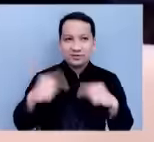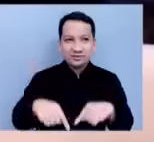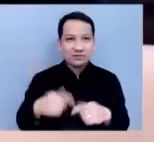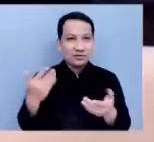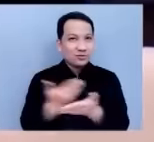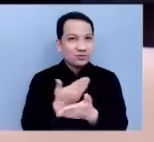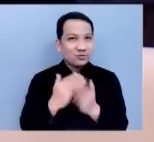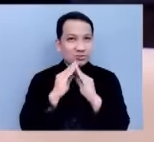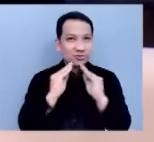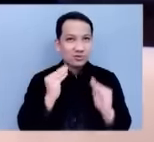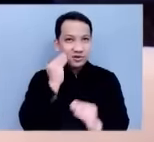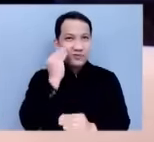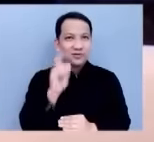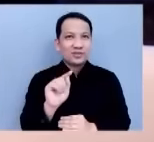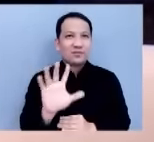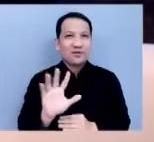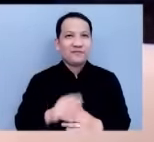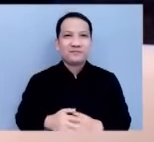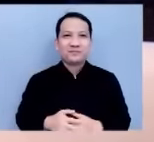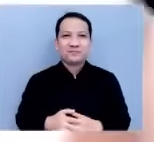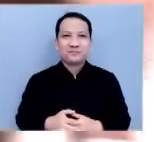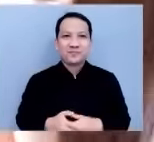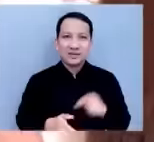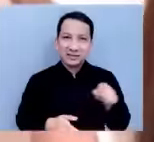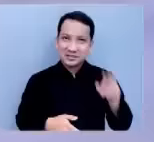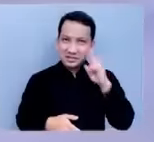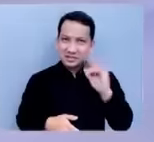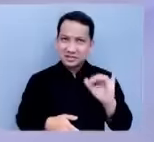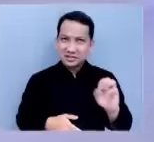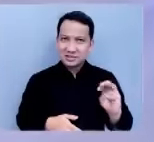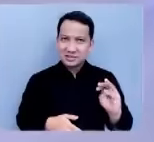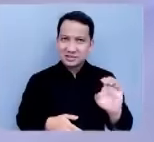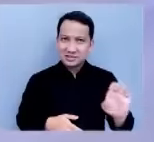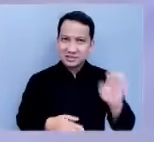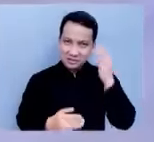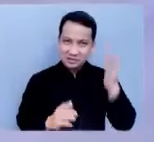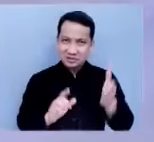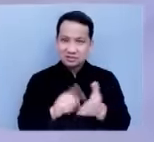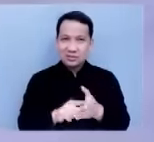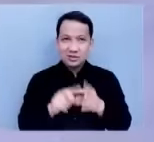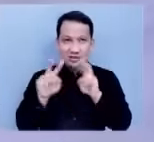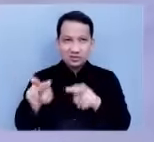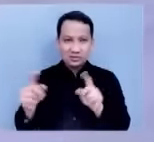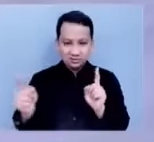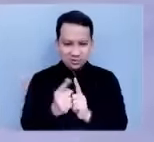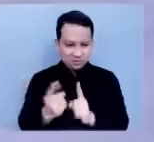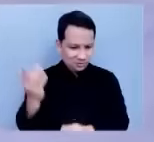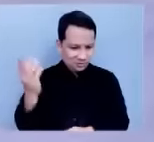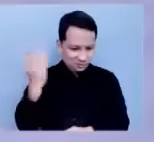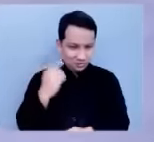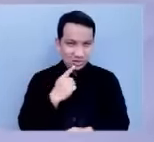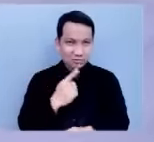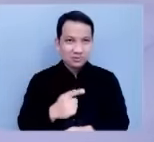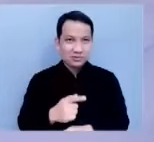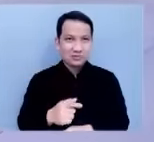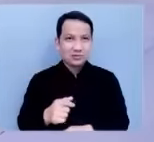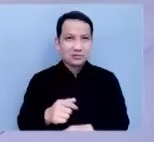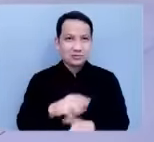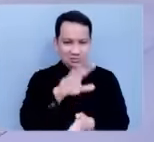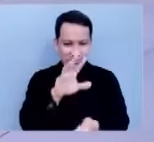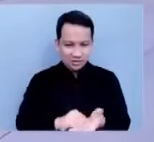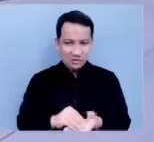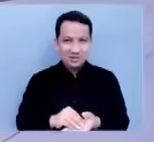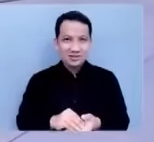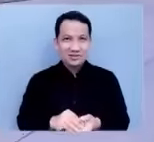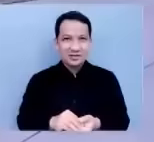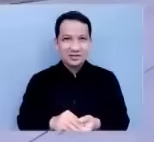new home, which is TV5. Aww. Ito si Ryza Mae, gusto ko lang sabihin ha. Nakita na kami ito noon, no? Ginaya pa niya ako. Nag-guest